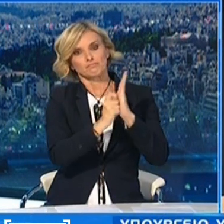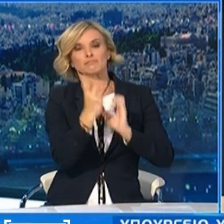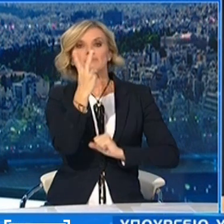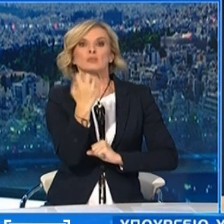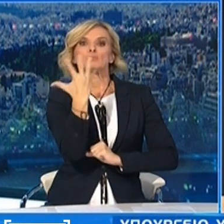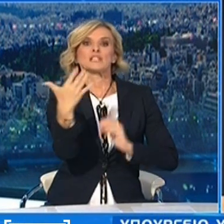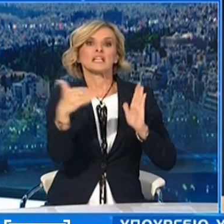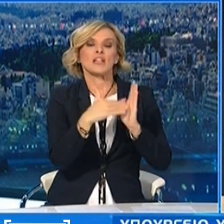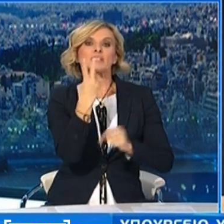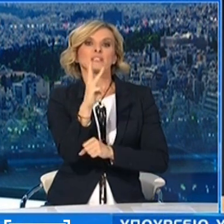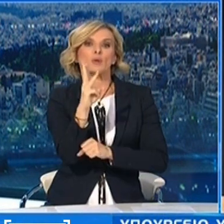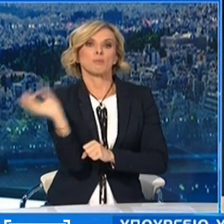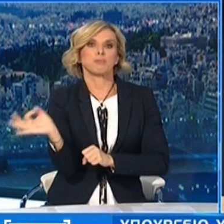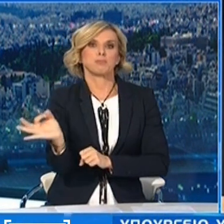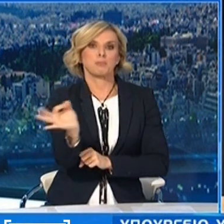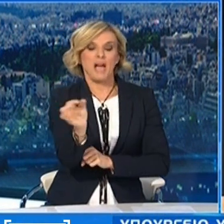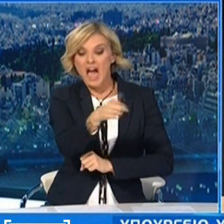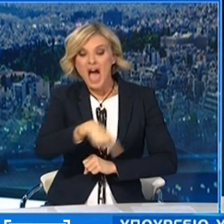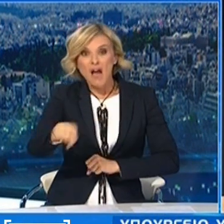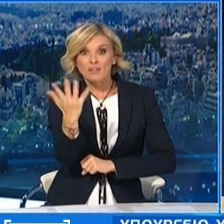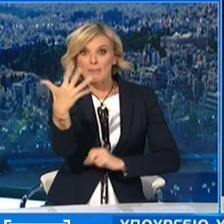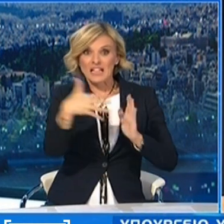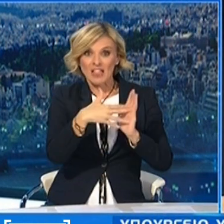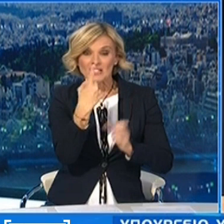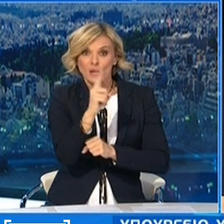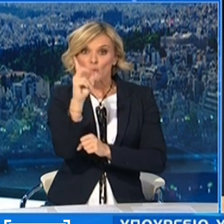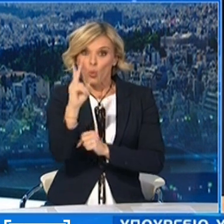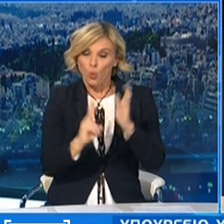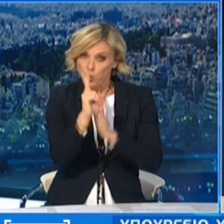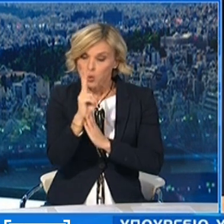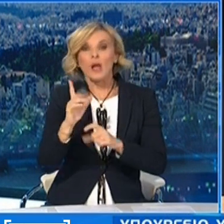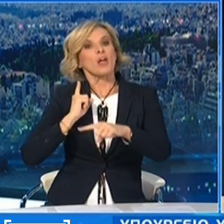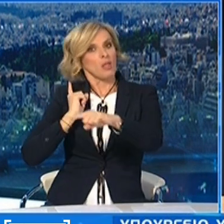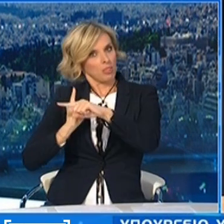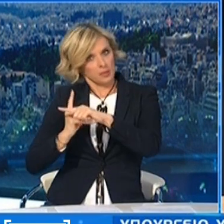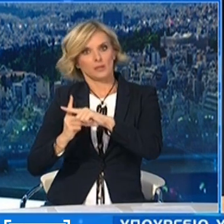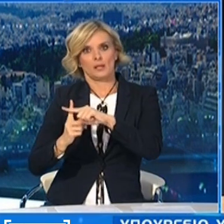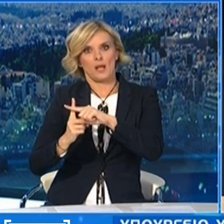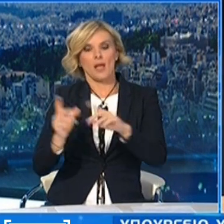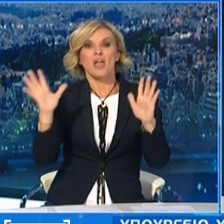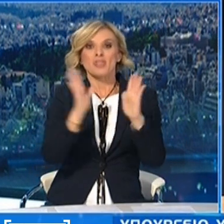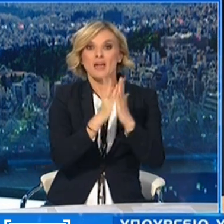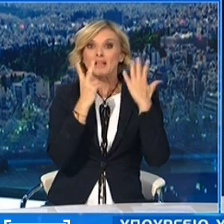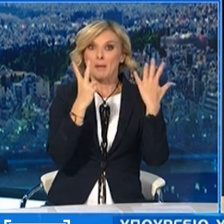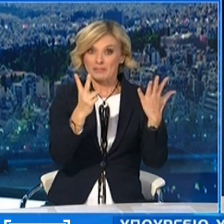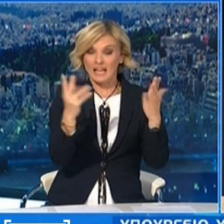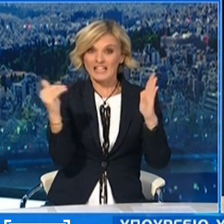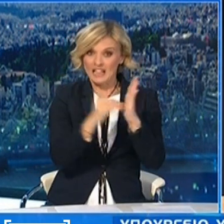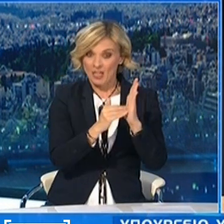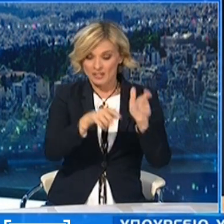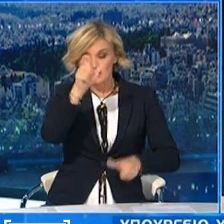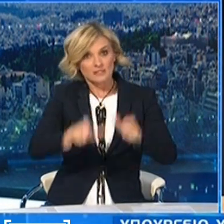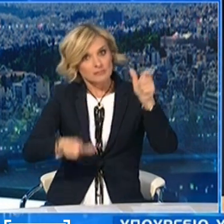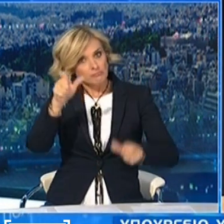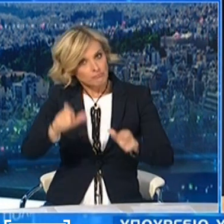25.370 κρούσματα, από τα οποία 5.112 είναι σήμερα ενεργά, ενώ 17.065 συμπολίτες μας έχουν